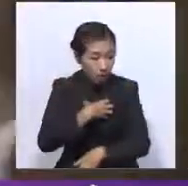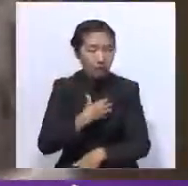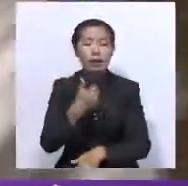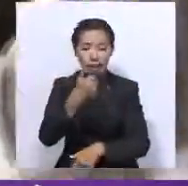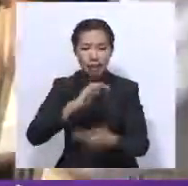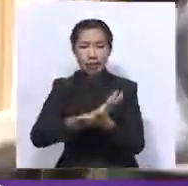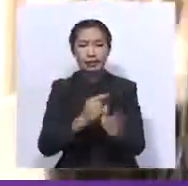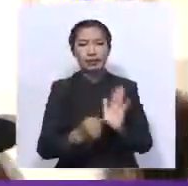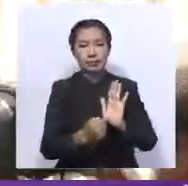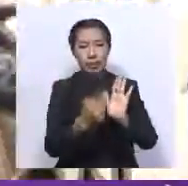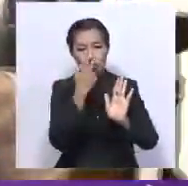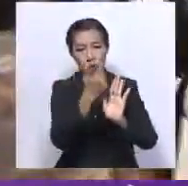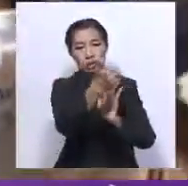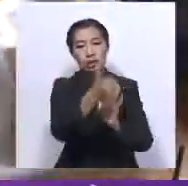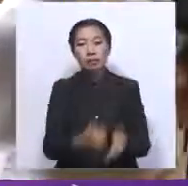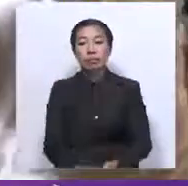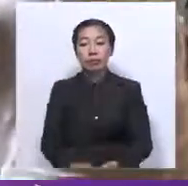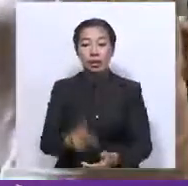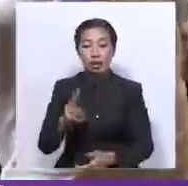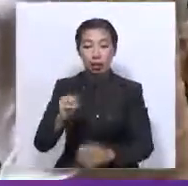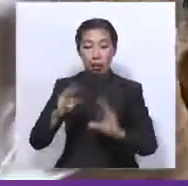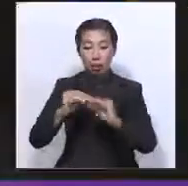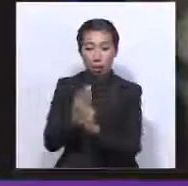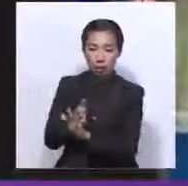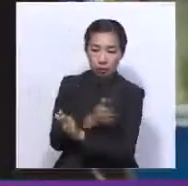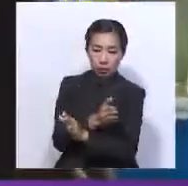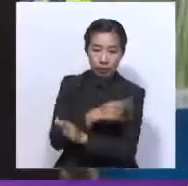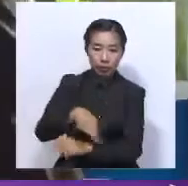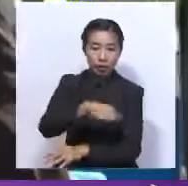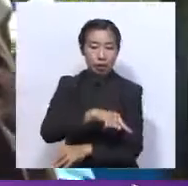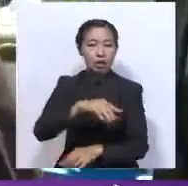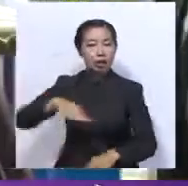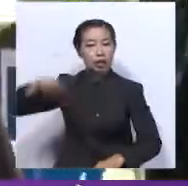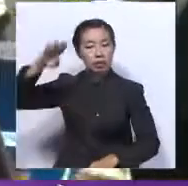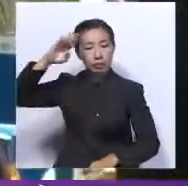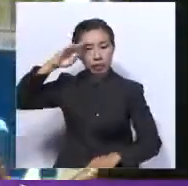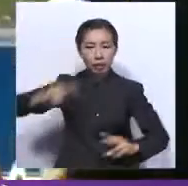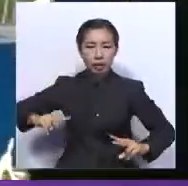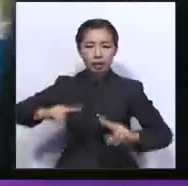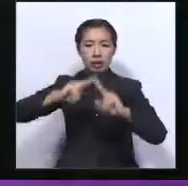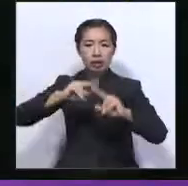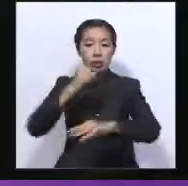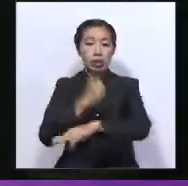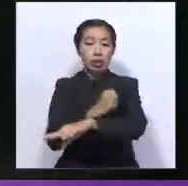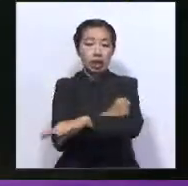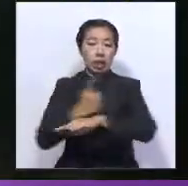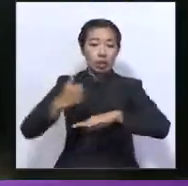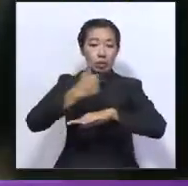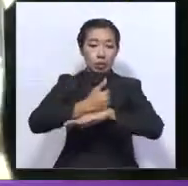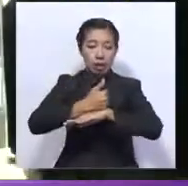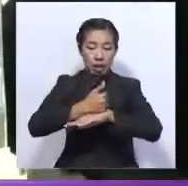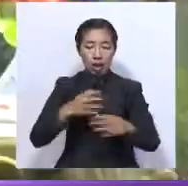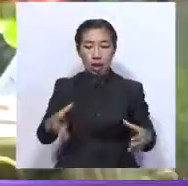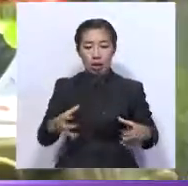ค่ะนอกจากนี้นะคะก่อนการประชุมคณะรัฐมนตรีนะคะพลเอกสิริชัยดิษฐกุลรัฐมนตรีว่าการกระทรวงแรงงานนำคณะเจ้าหน้า